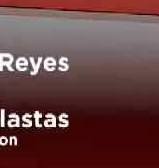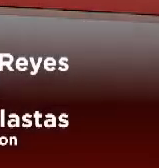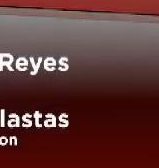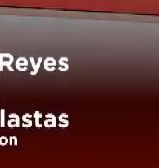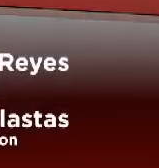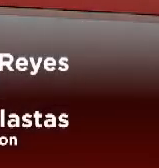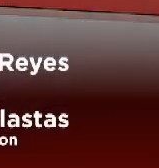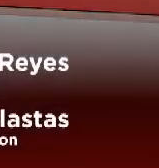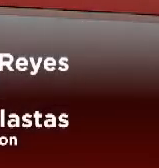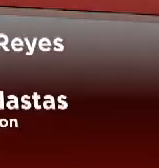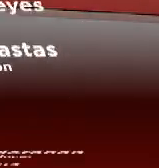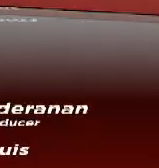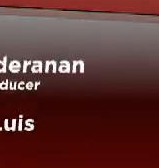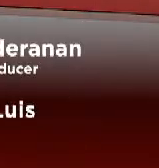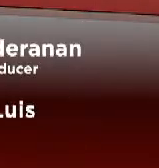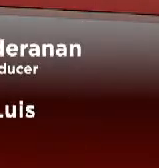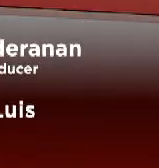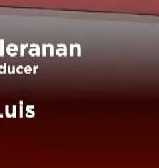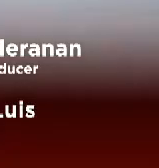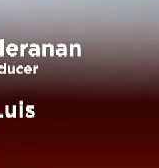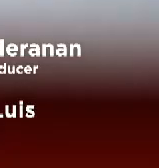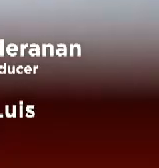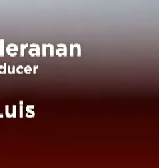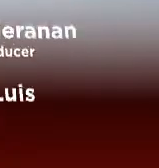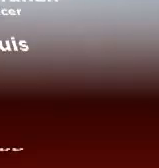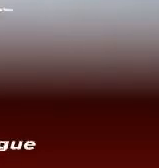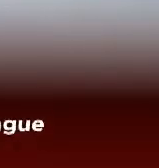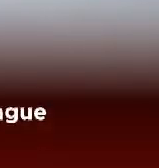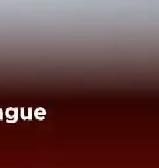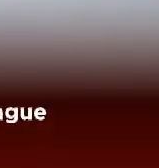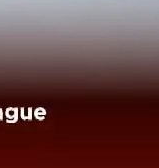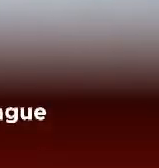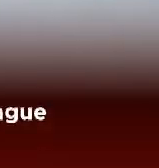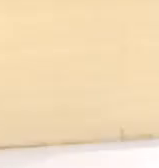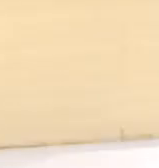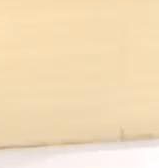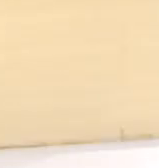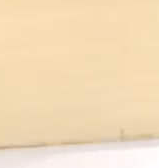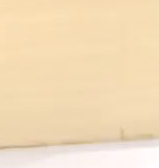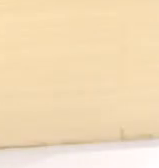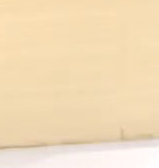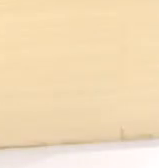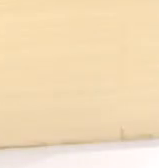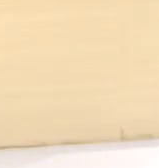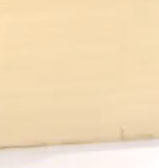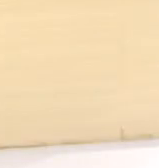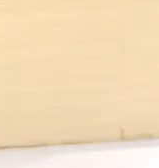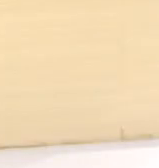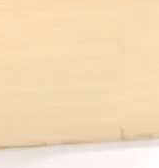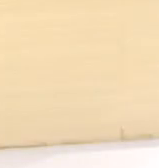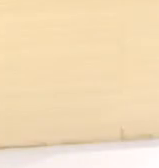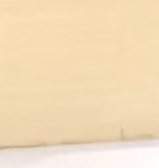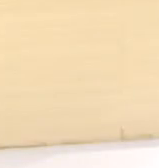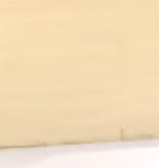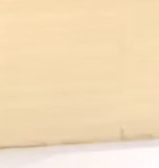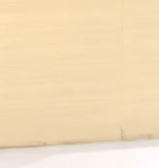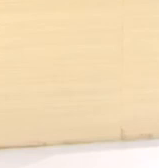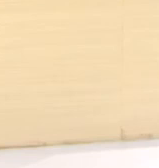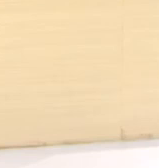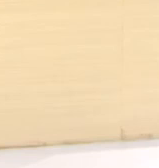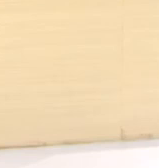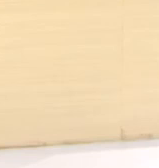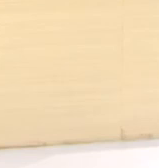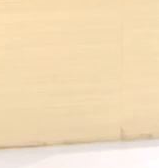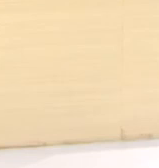Maki Pulido at ito ang State of the Nation. Huwag magpahuli sa mga balitang dapat ninyong